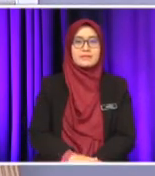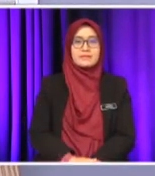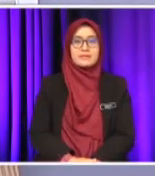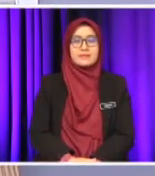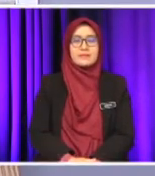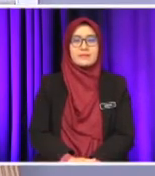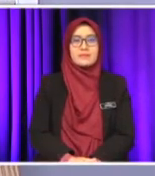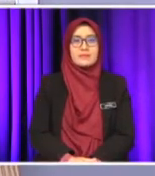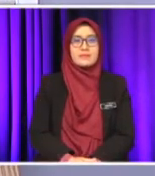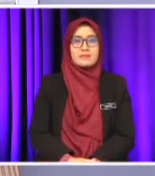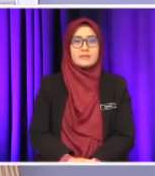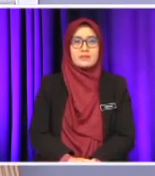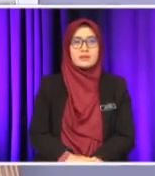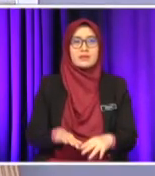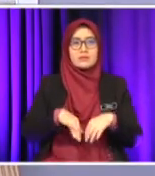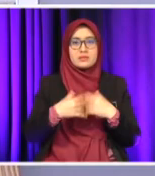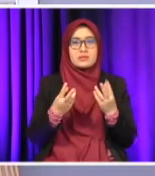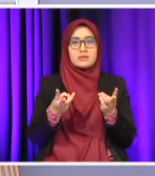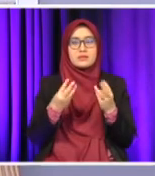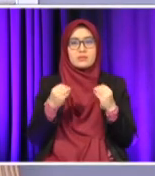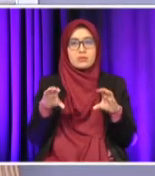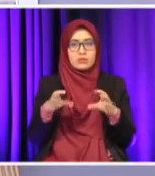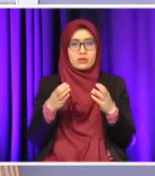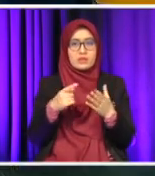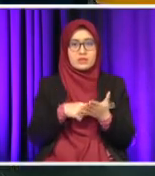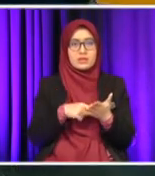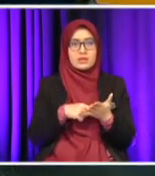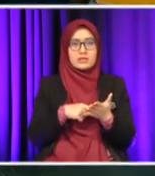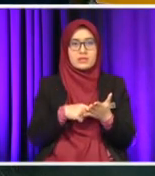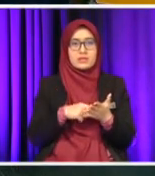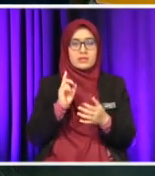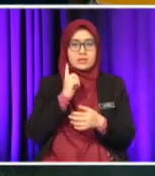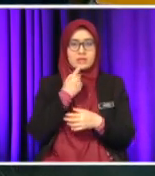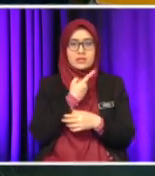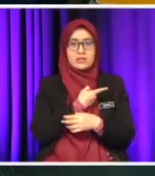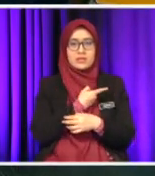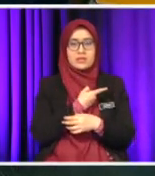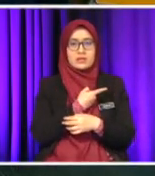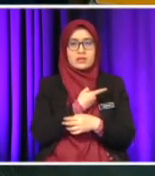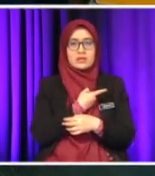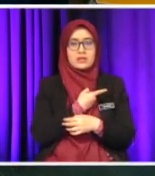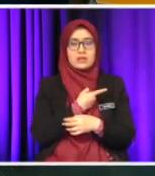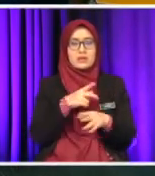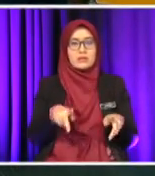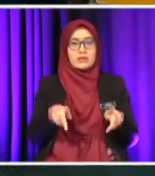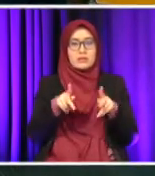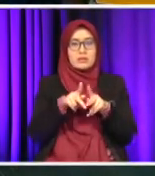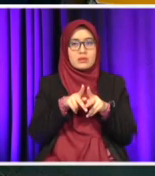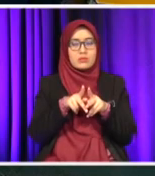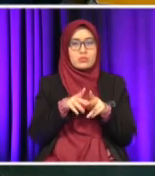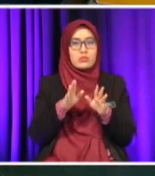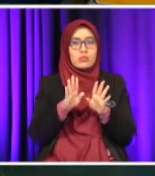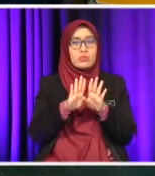Betul maksudnya Adakah Kita perlu buka apa tuh mungkin bus ataupun